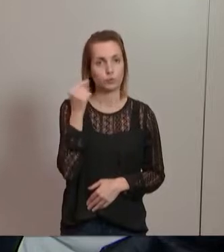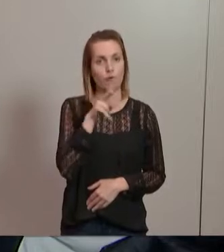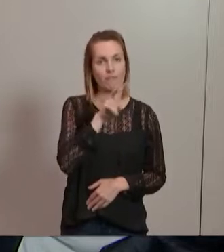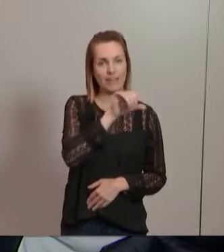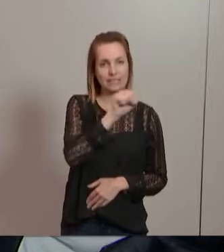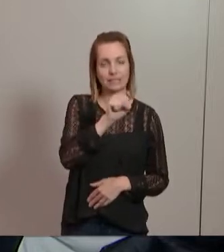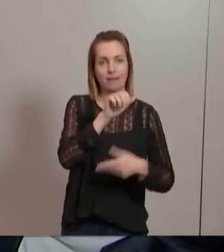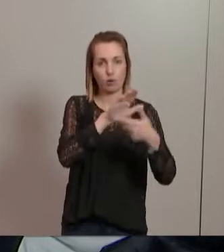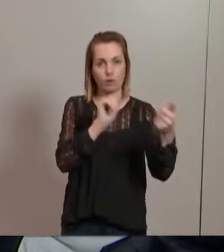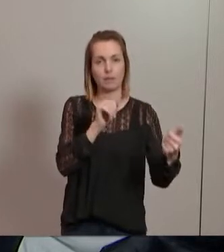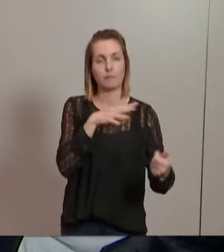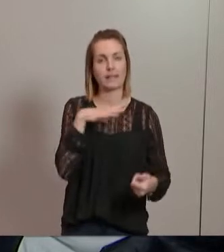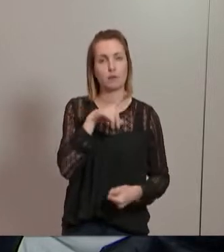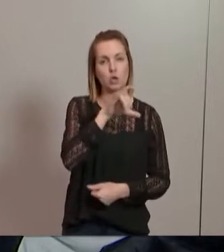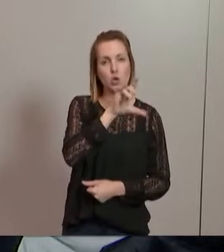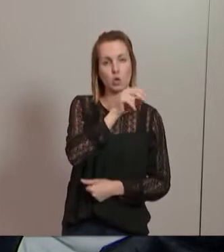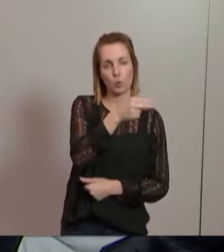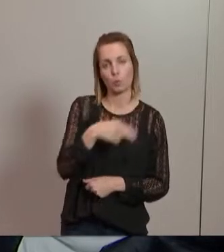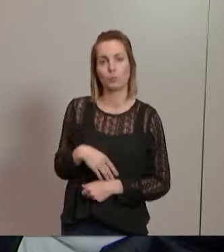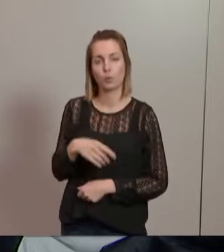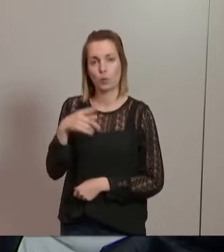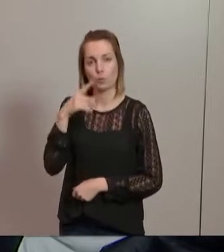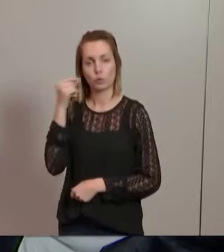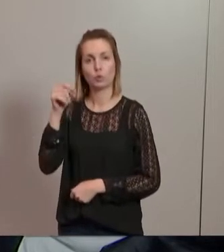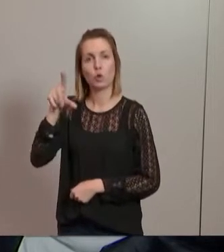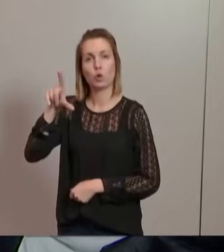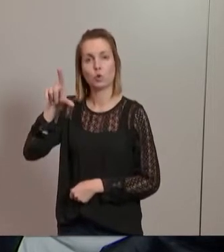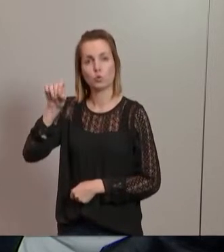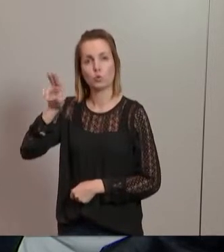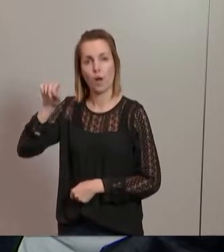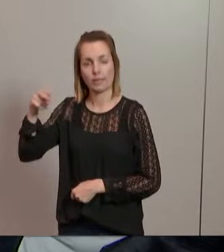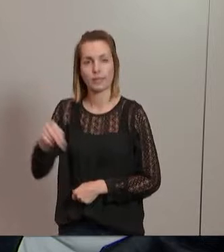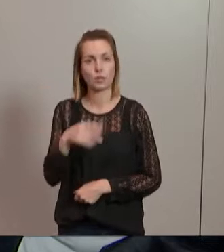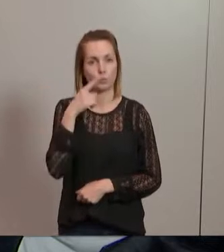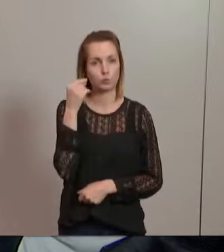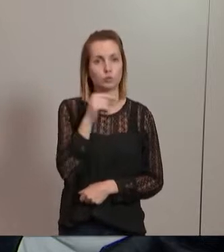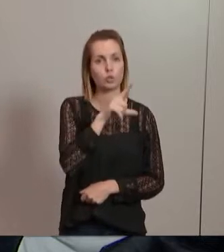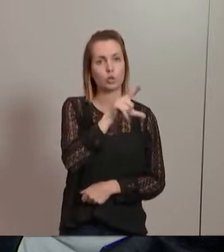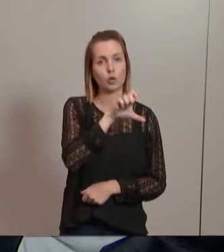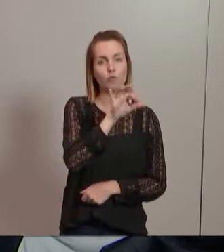absent, pouvoir Jessica Lelion. Yannick Louarn. Présent. Laurent Le Forestier.